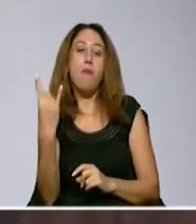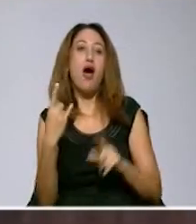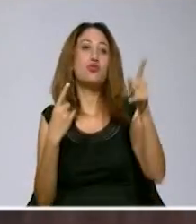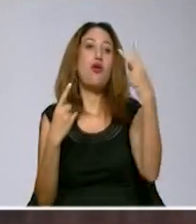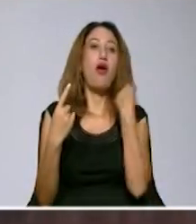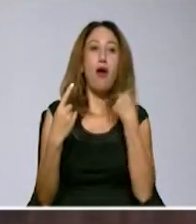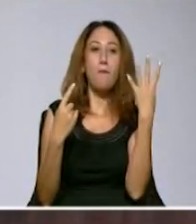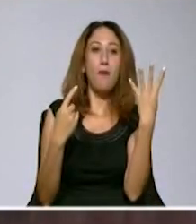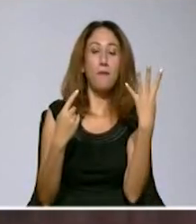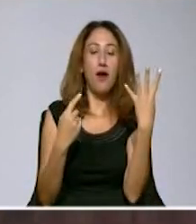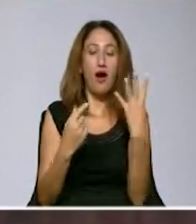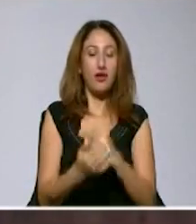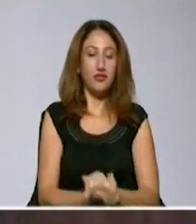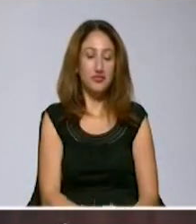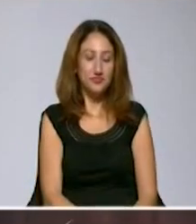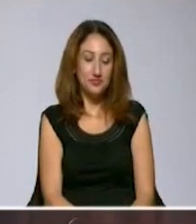خد